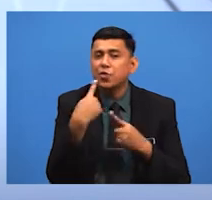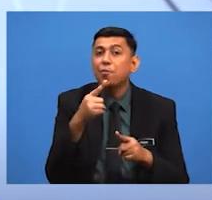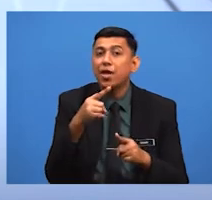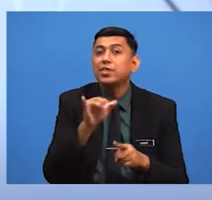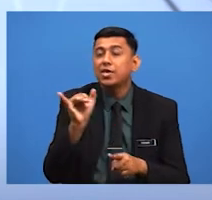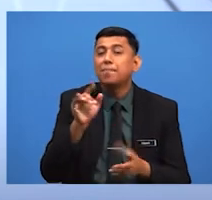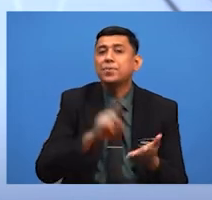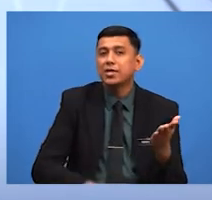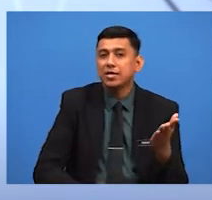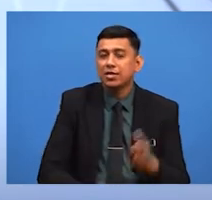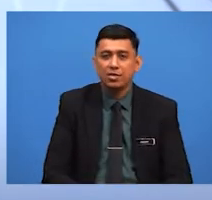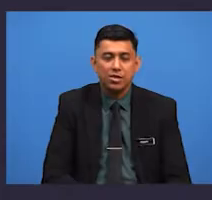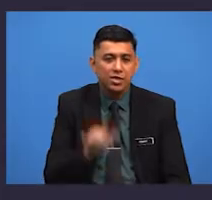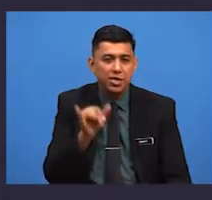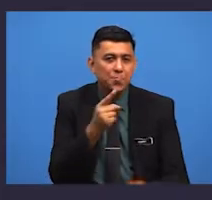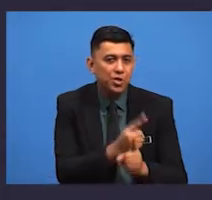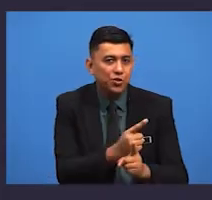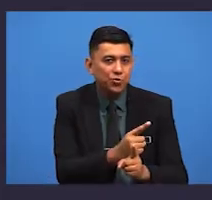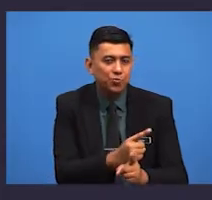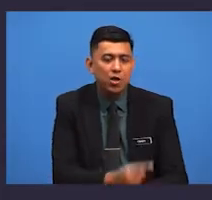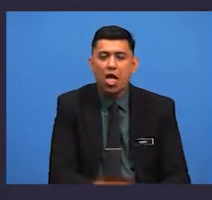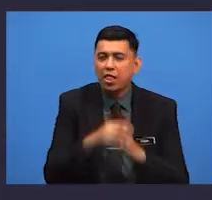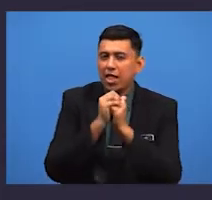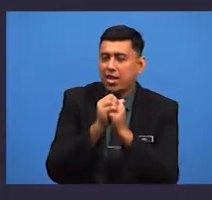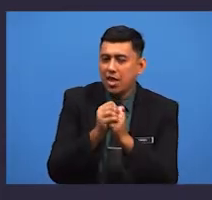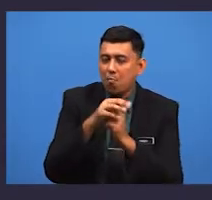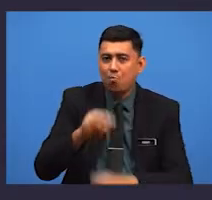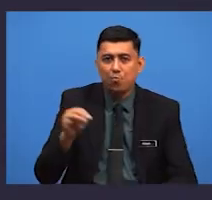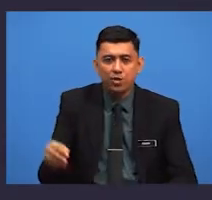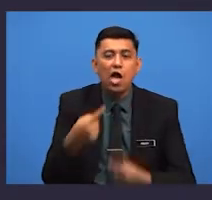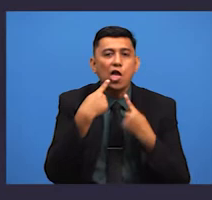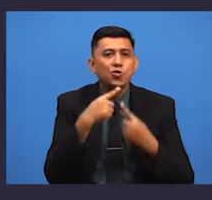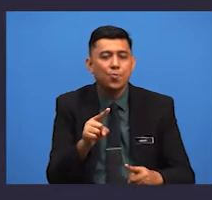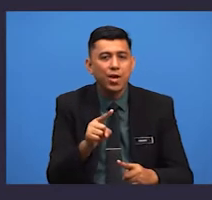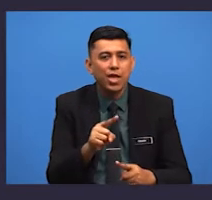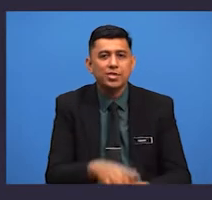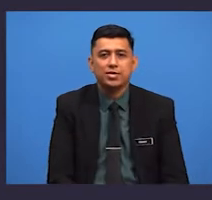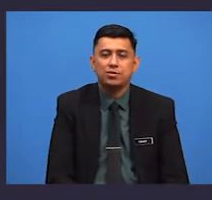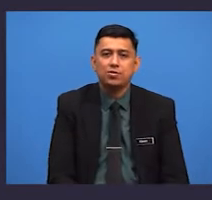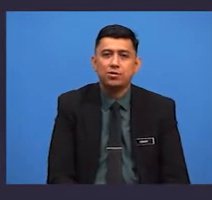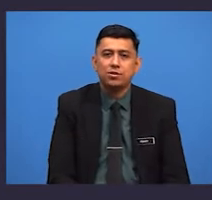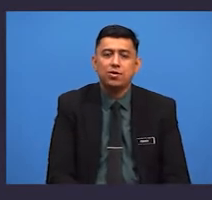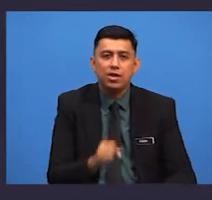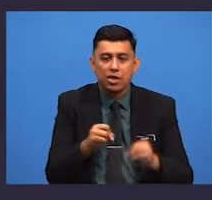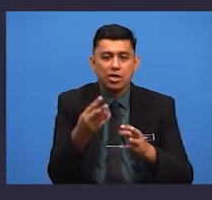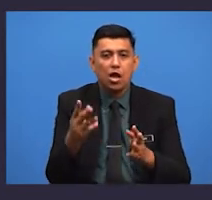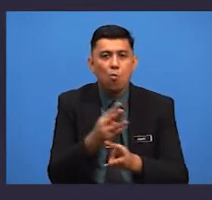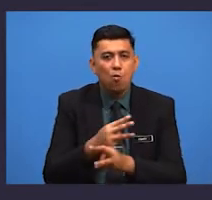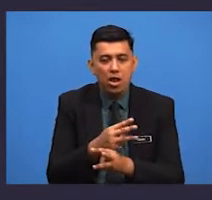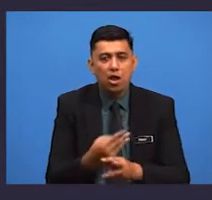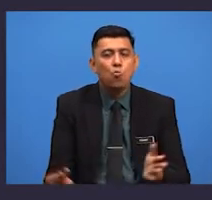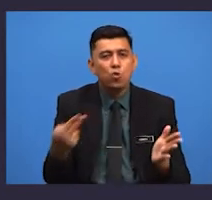struktur kawalan ulangan C? Ya, betul. Syabas, murid-murid. Jawapannya ialah